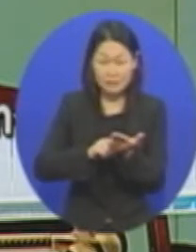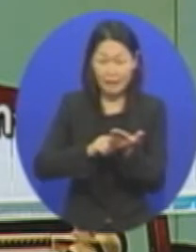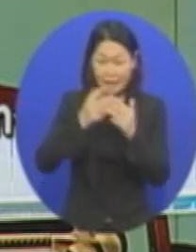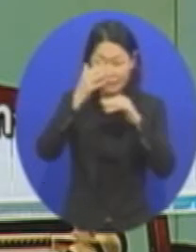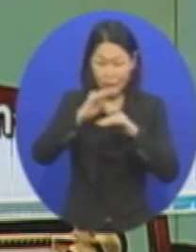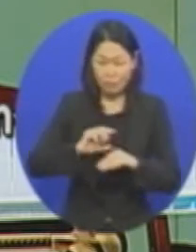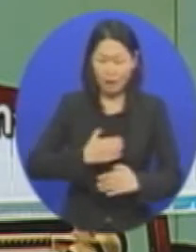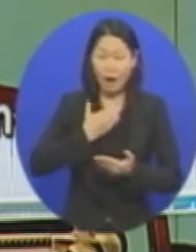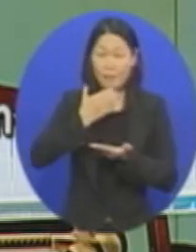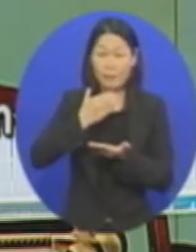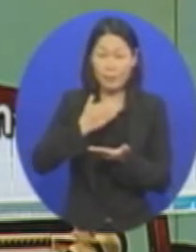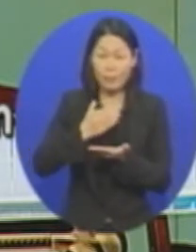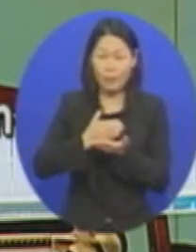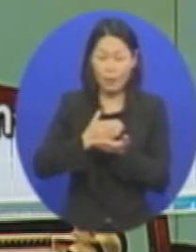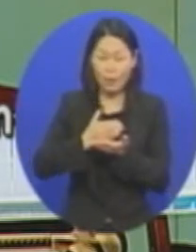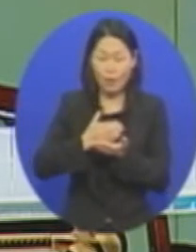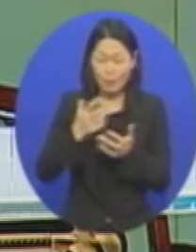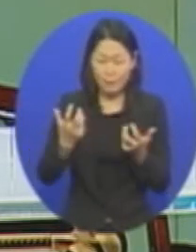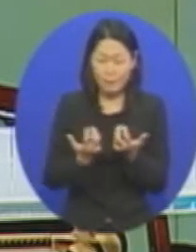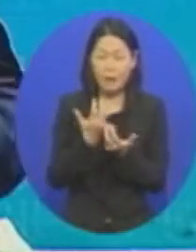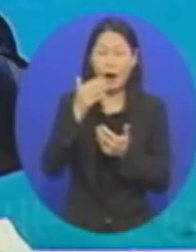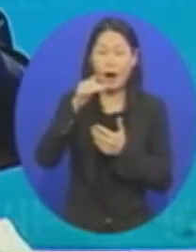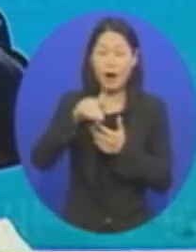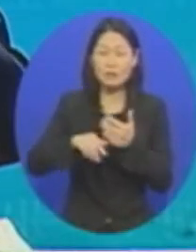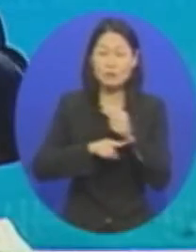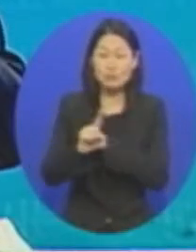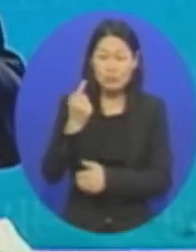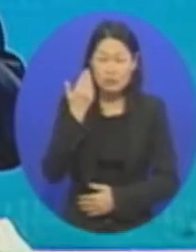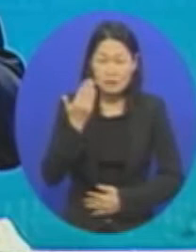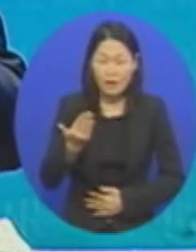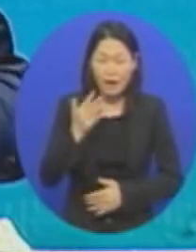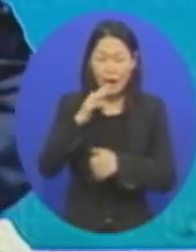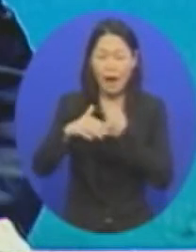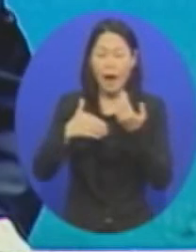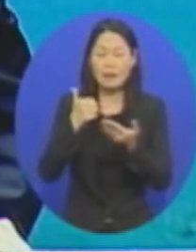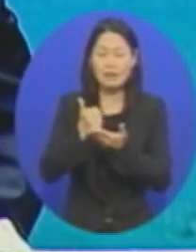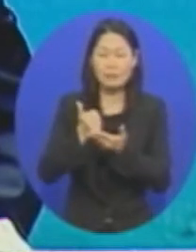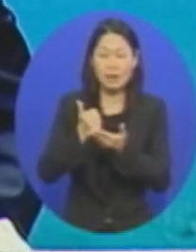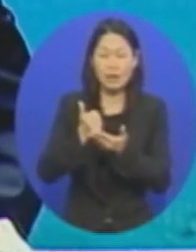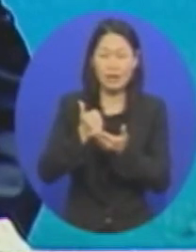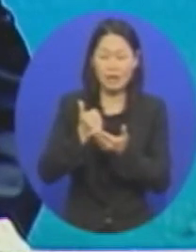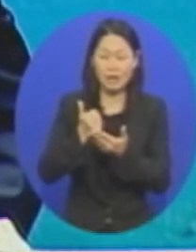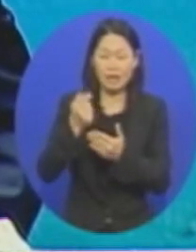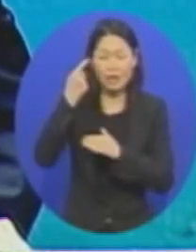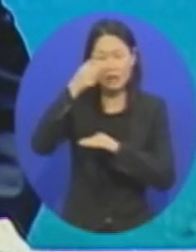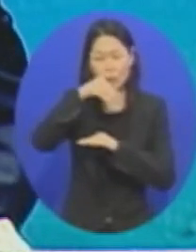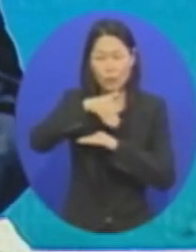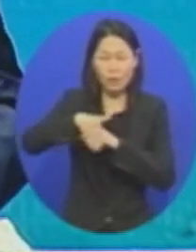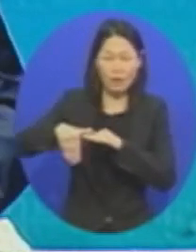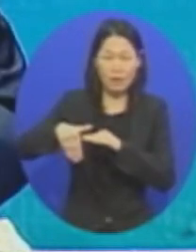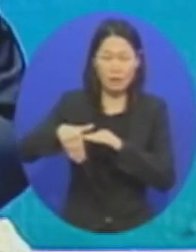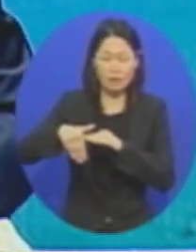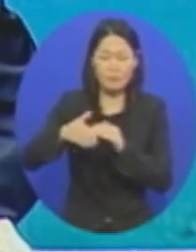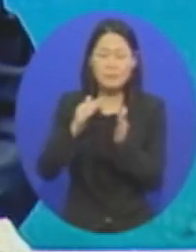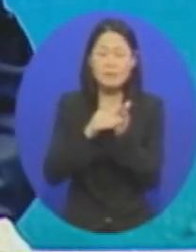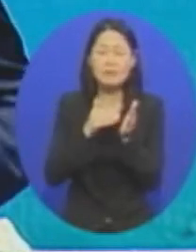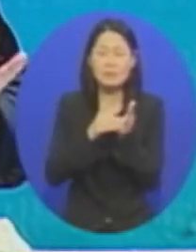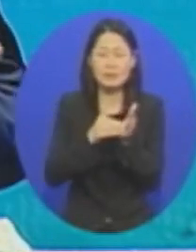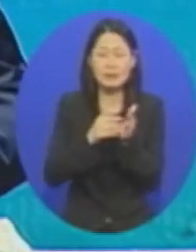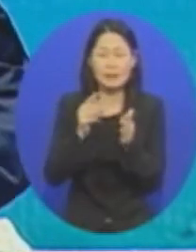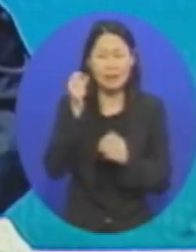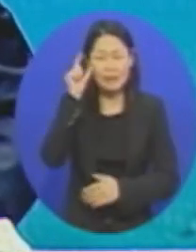있는가 하면 사도 바울이 하나님의 경륜에 비밀을 깨달았다는 겁니다 오늘 말씀에 보면